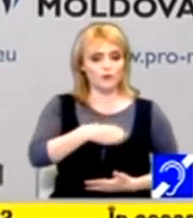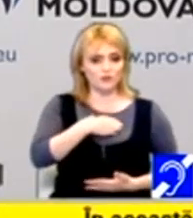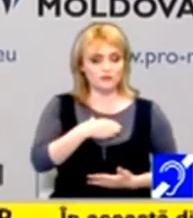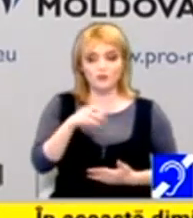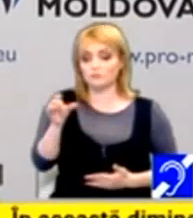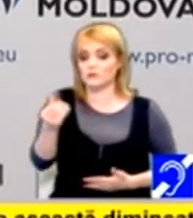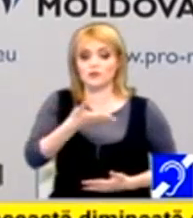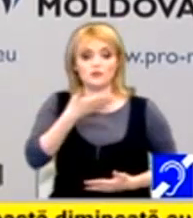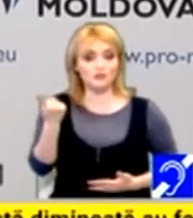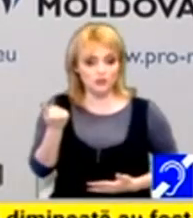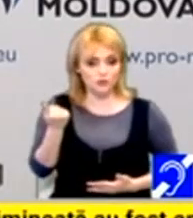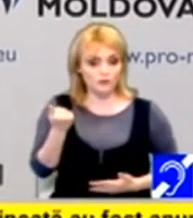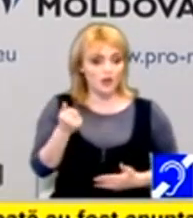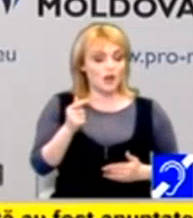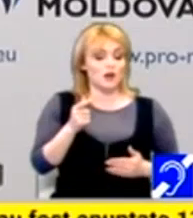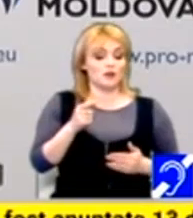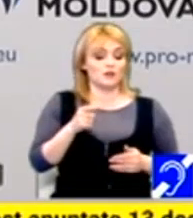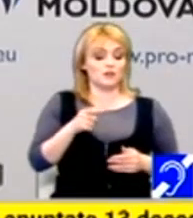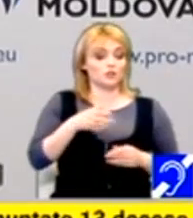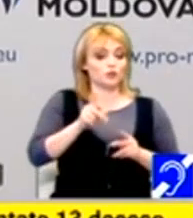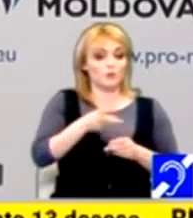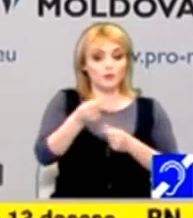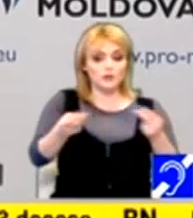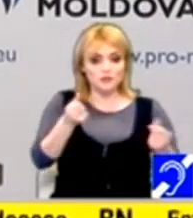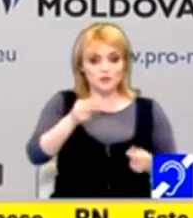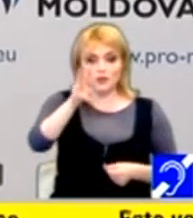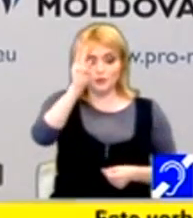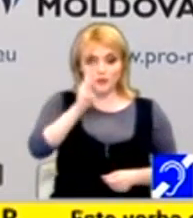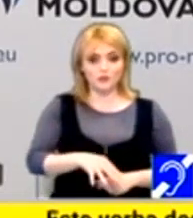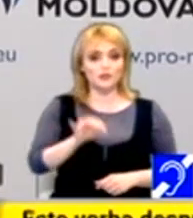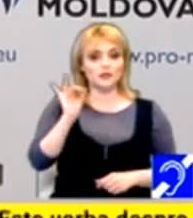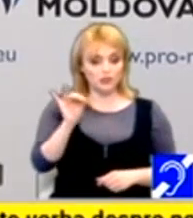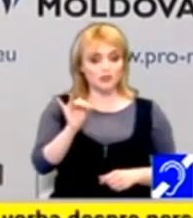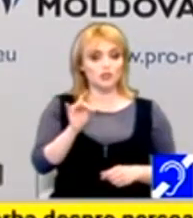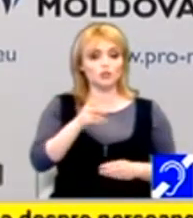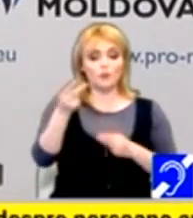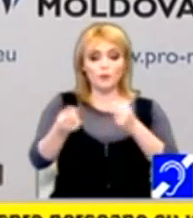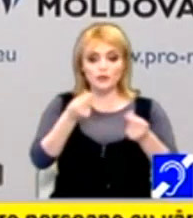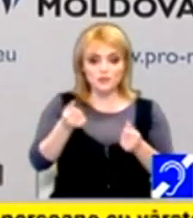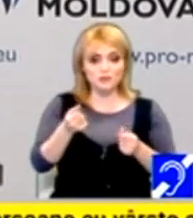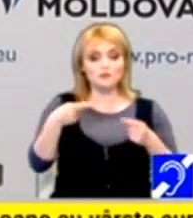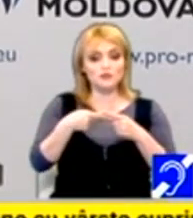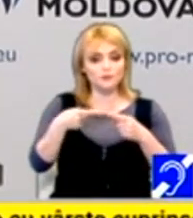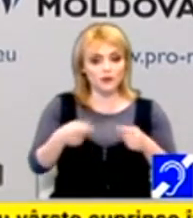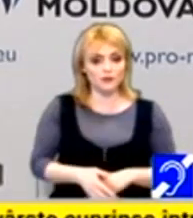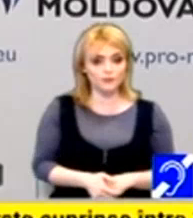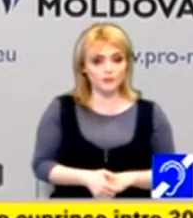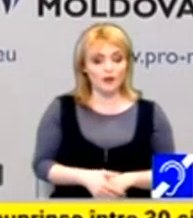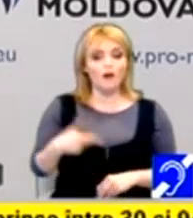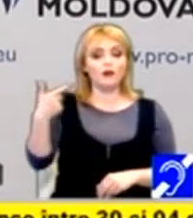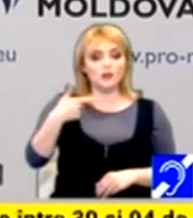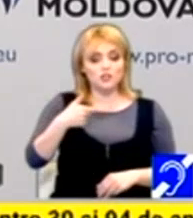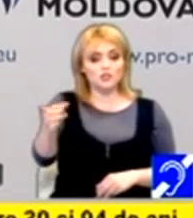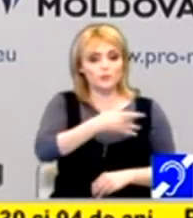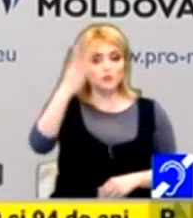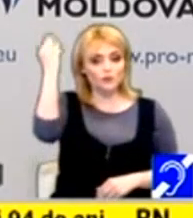Lipsa banilor pentru a plăti salarii și lipsa banilor pentru a plăti chiriile. Cetățenii Republicii Moldova se confruntă